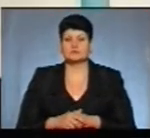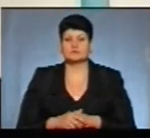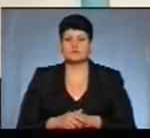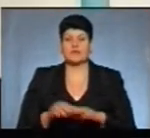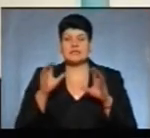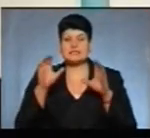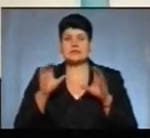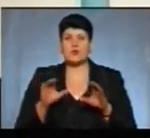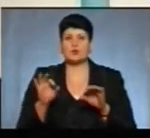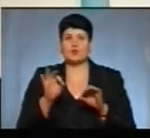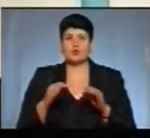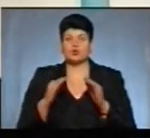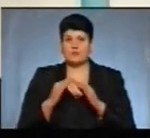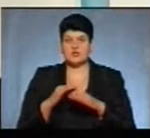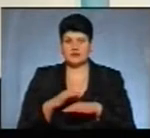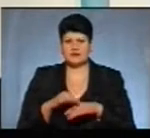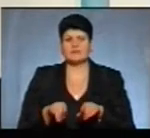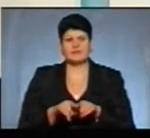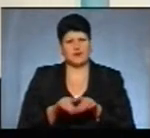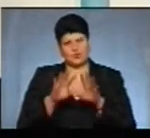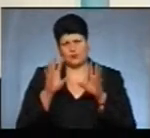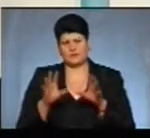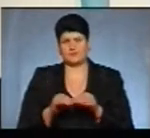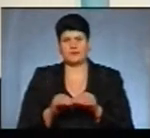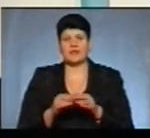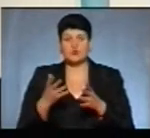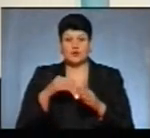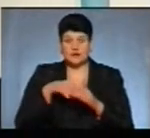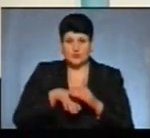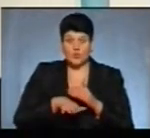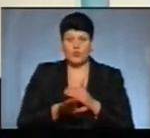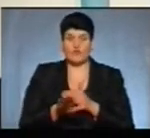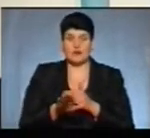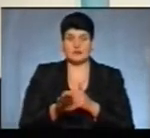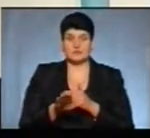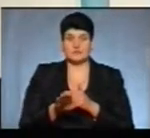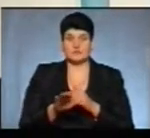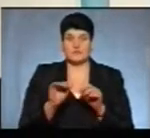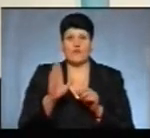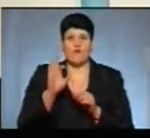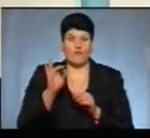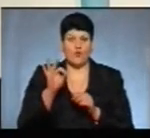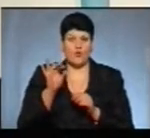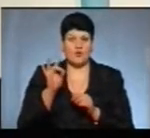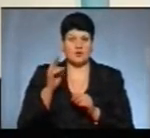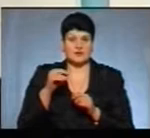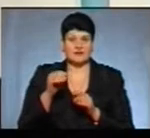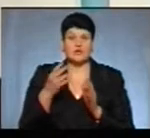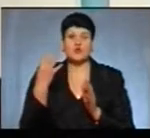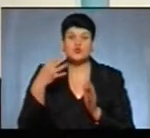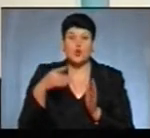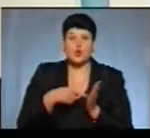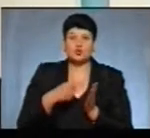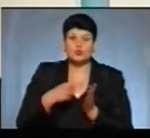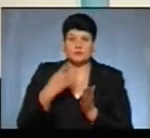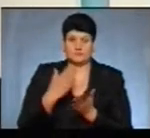Закон про домашнє насильство, там він також дуже об'ємний. Якщо його видрукувати в форматі, наприклад, в Ордовському, він на 40 сторінок. Дуже